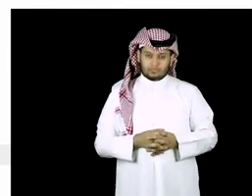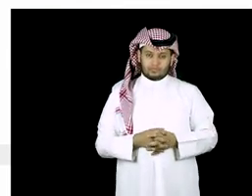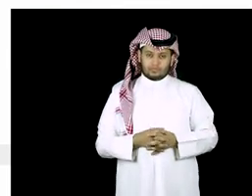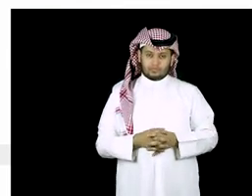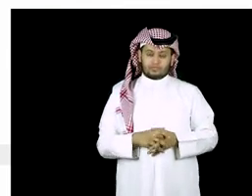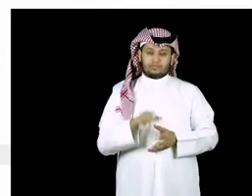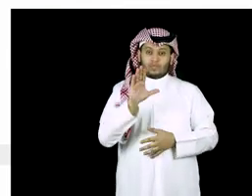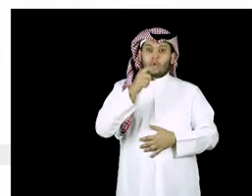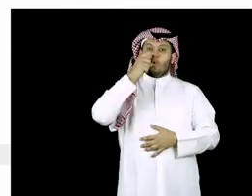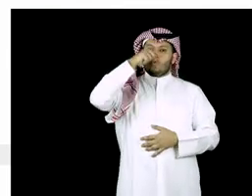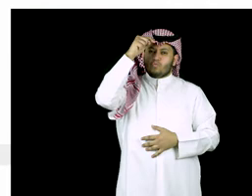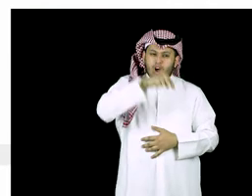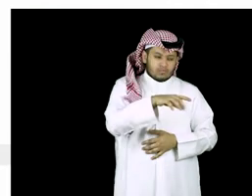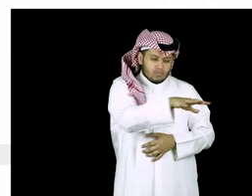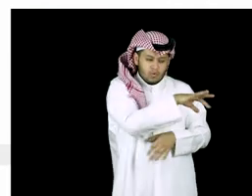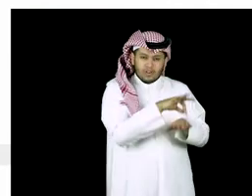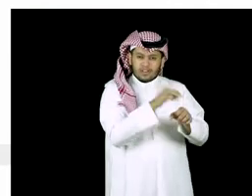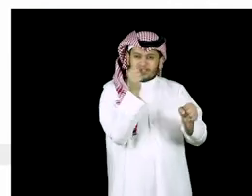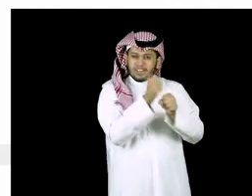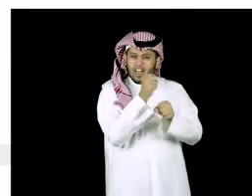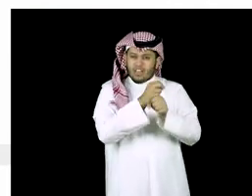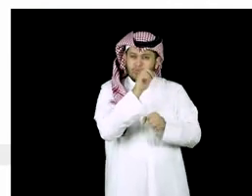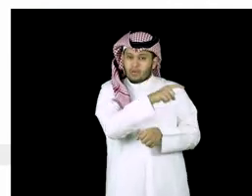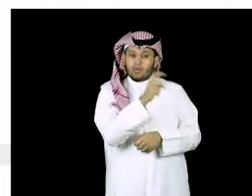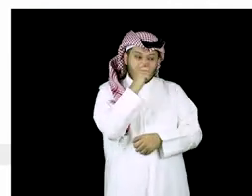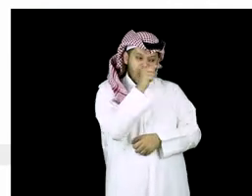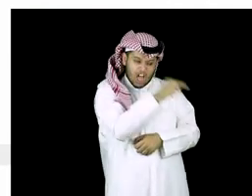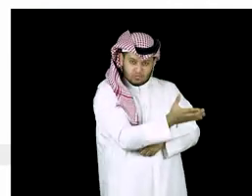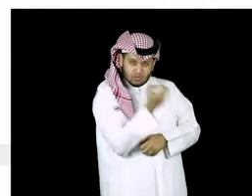واجبات أهل الذمة: دفع الجزية،